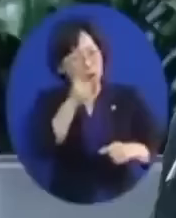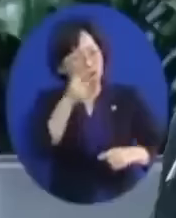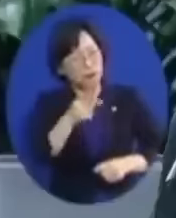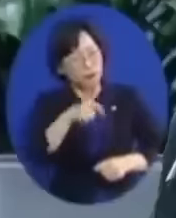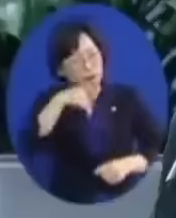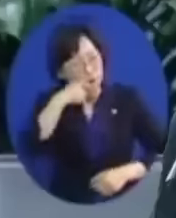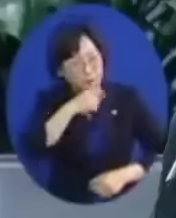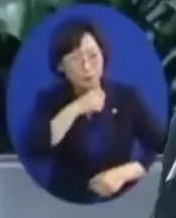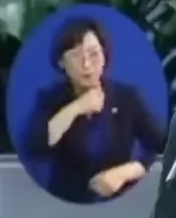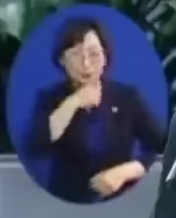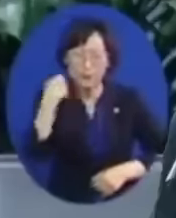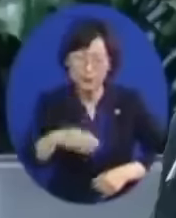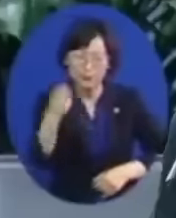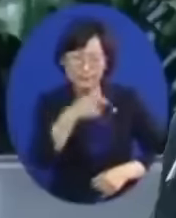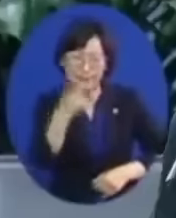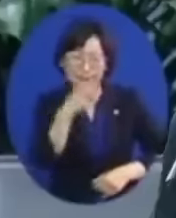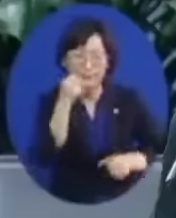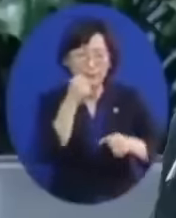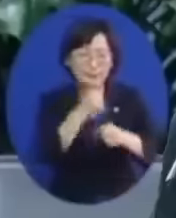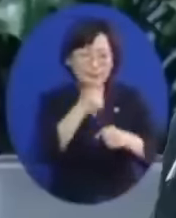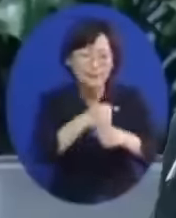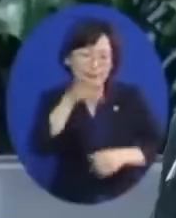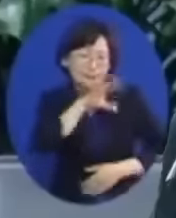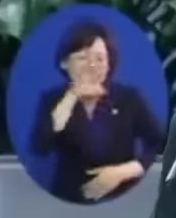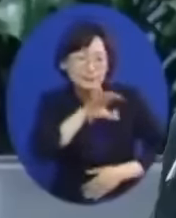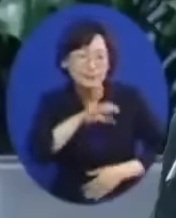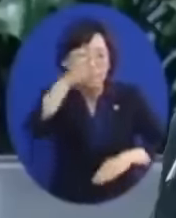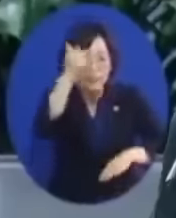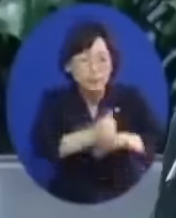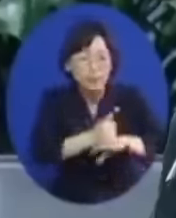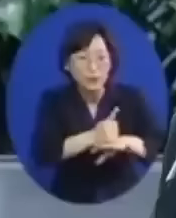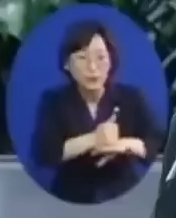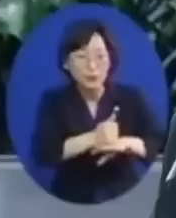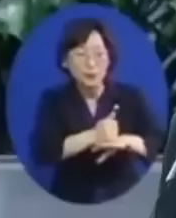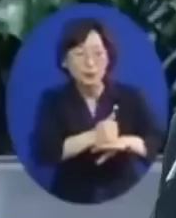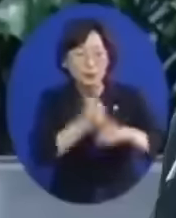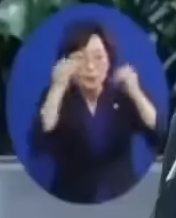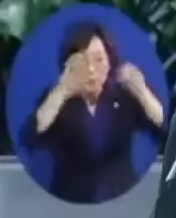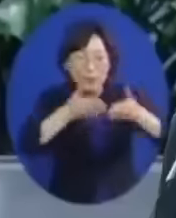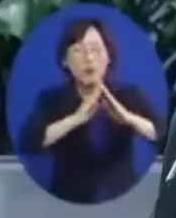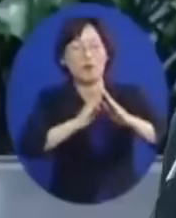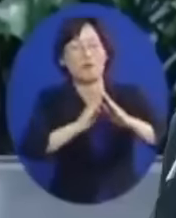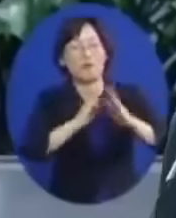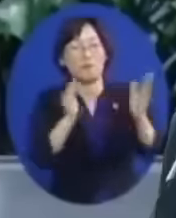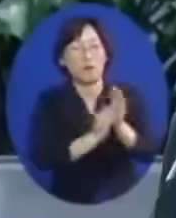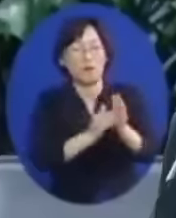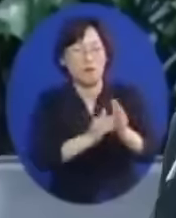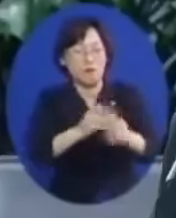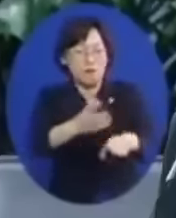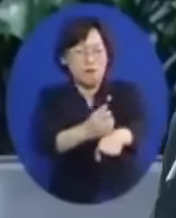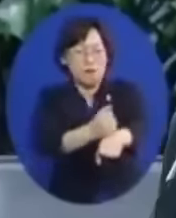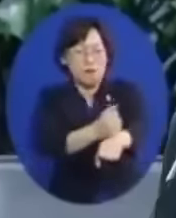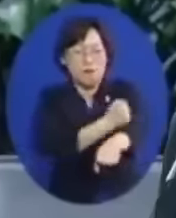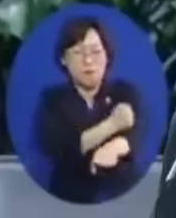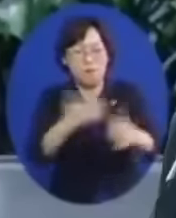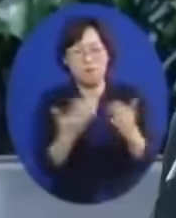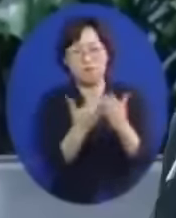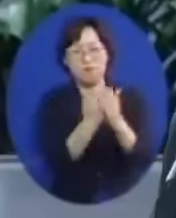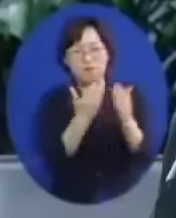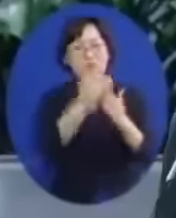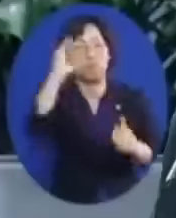먹어보고 실패하고 그러다가 켄타키 치킨을 개발해서 세웠는데 엄청나게 개발되고